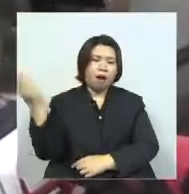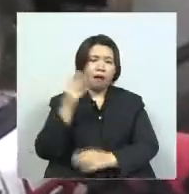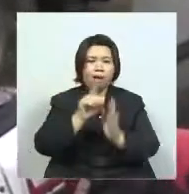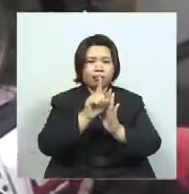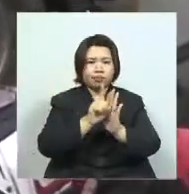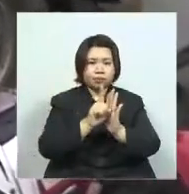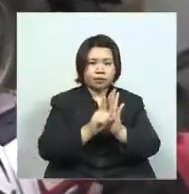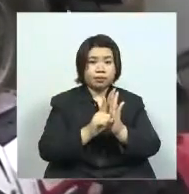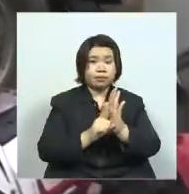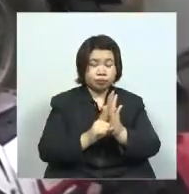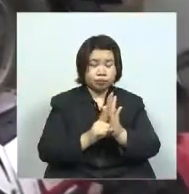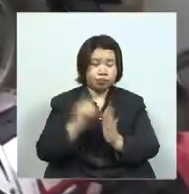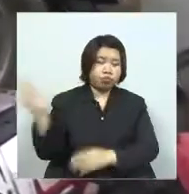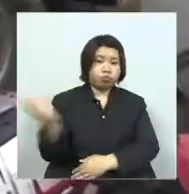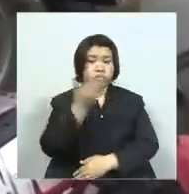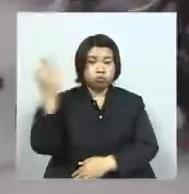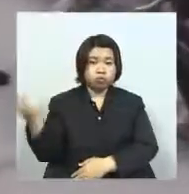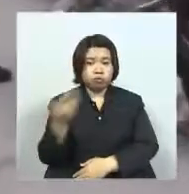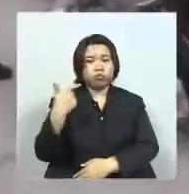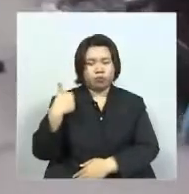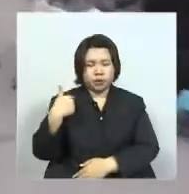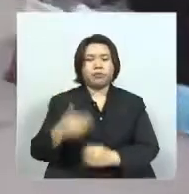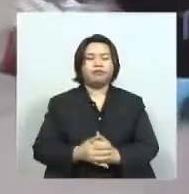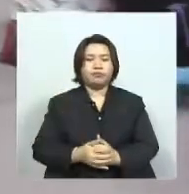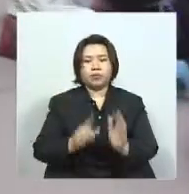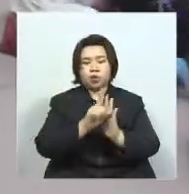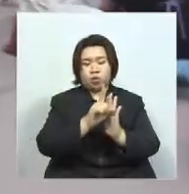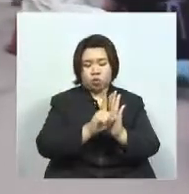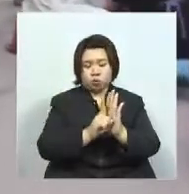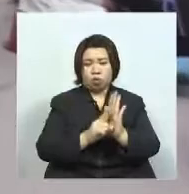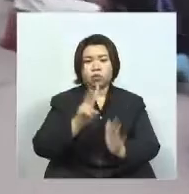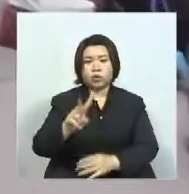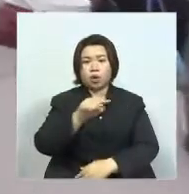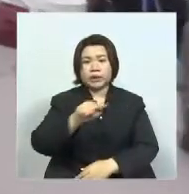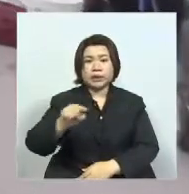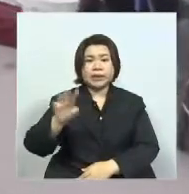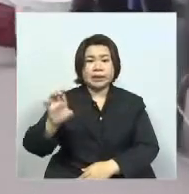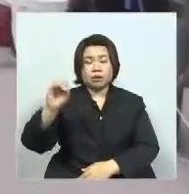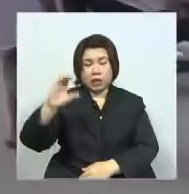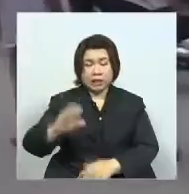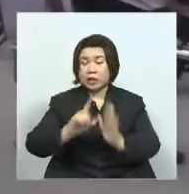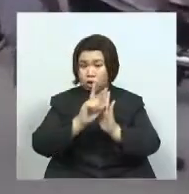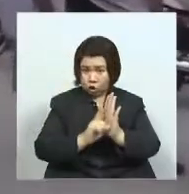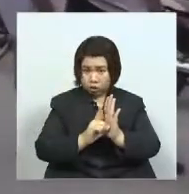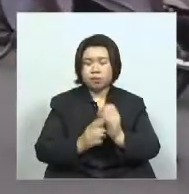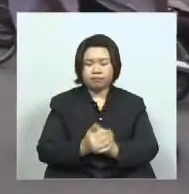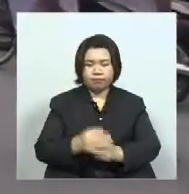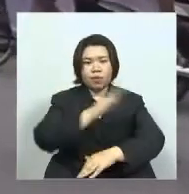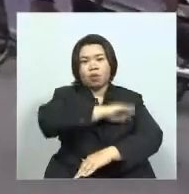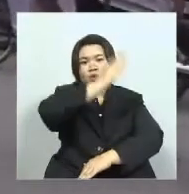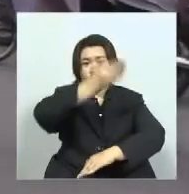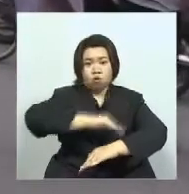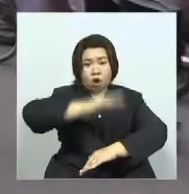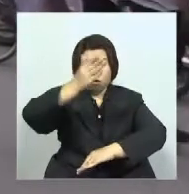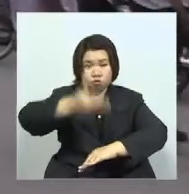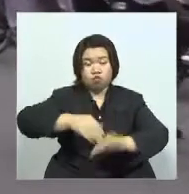น้าเย็ลงโยทั่วไป กับมีลมรังค่ะอุณภัูม müssteลดลง 2-4 องศาเซลเซ็ส ในภักเหนือ ส่วนเป้ารว electrkeltเขาส